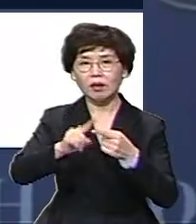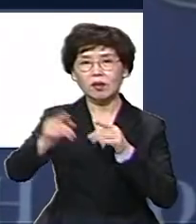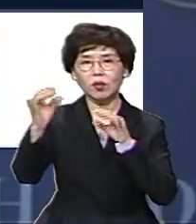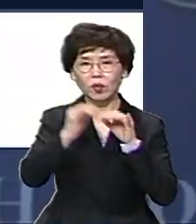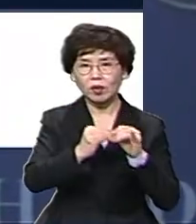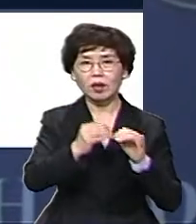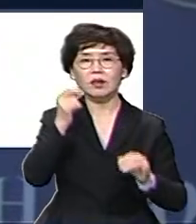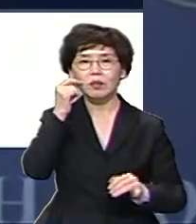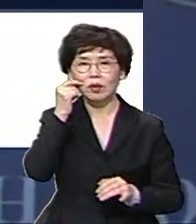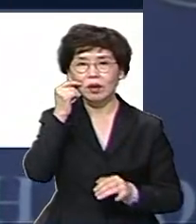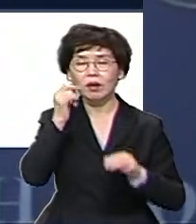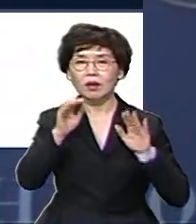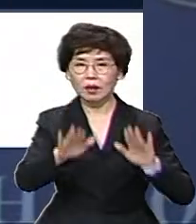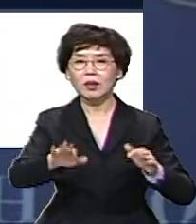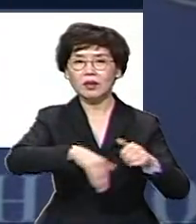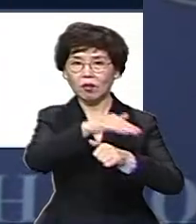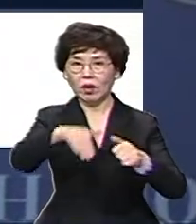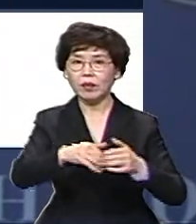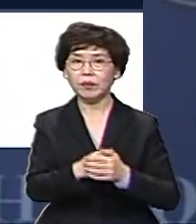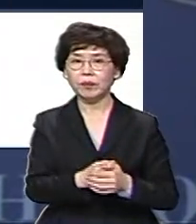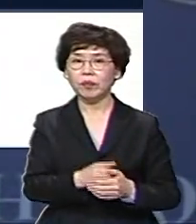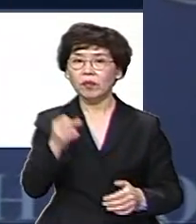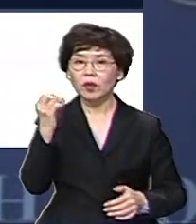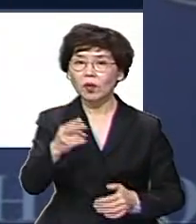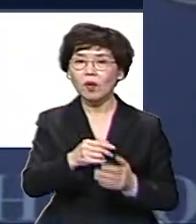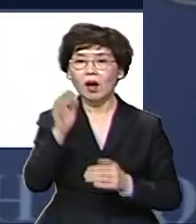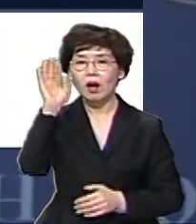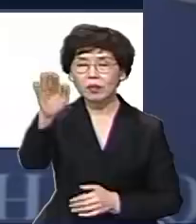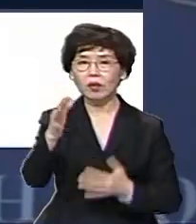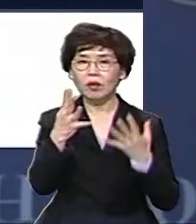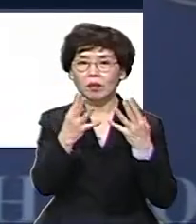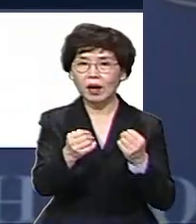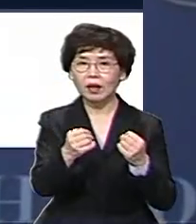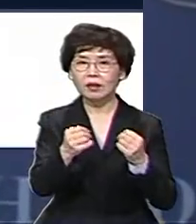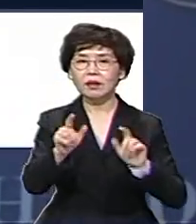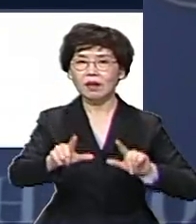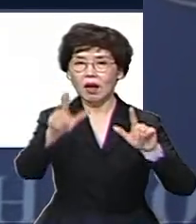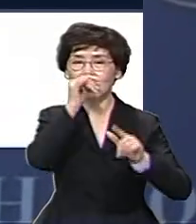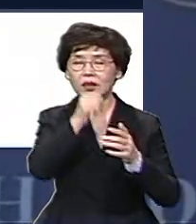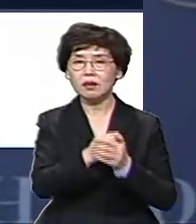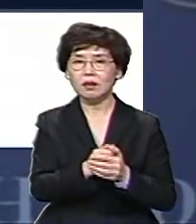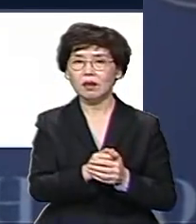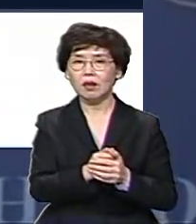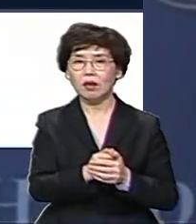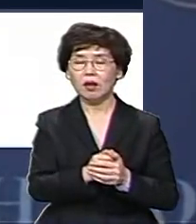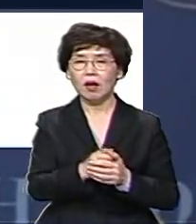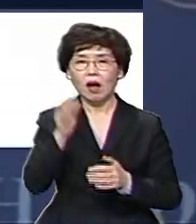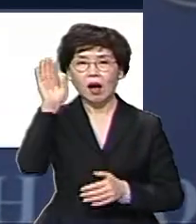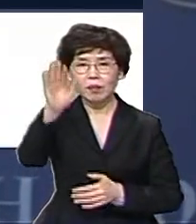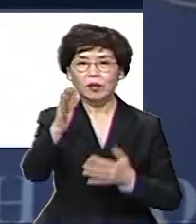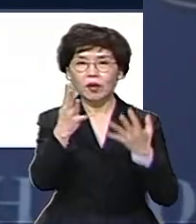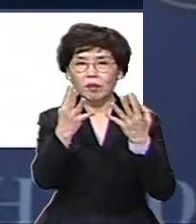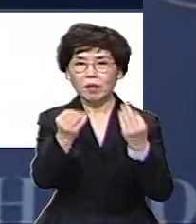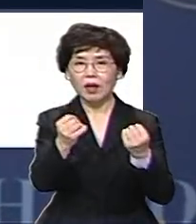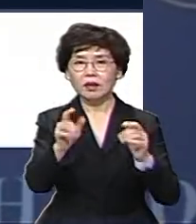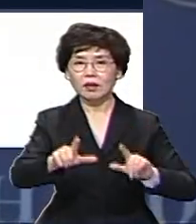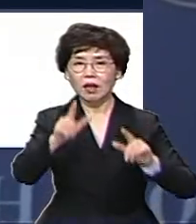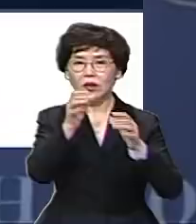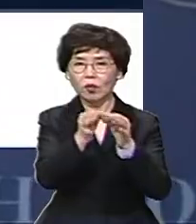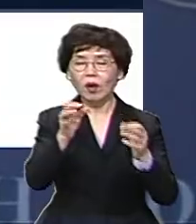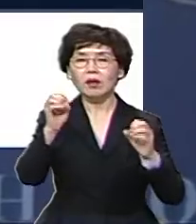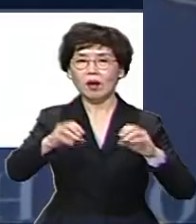합의에 대해서는 동의하지 못한 것이 이번 상황입니다. 그리고 또한 앞으로 또 많은 날이 있습니다. 많은 여러 날, 여러